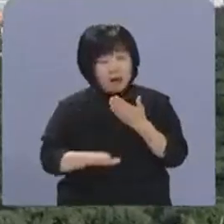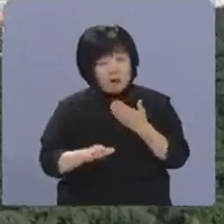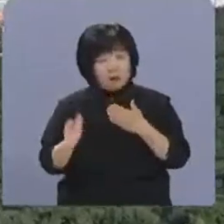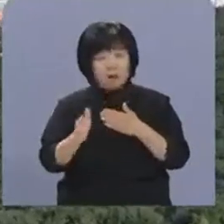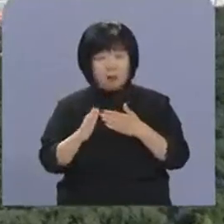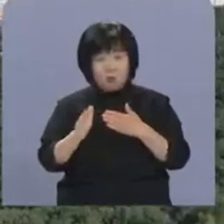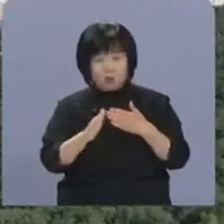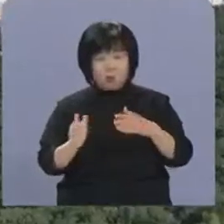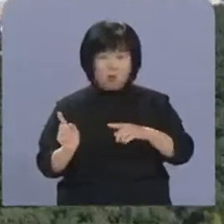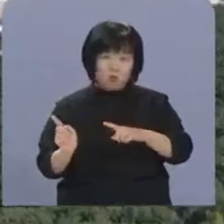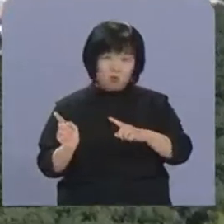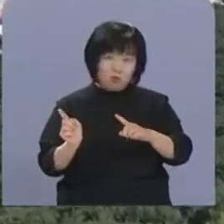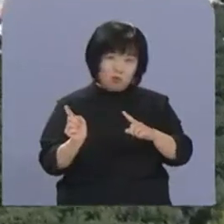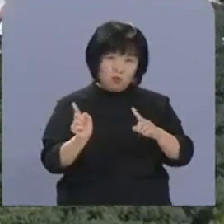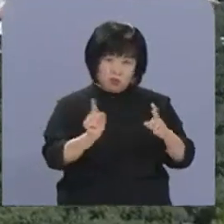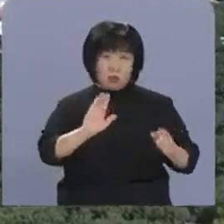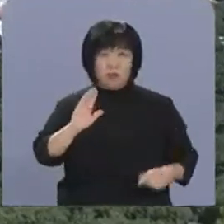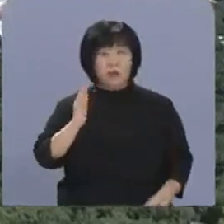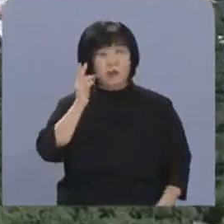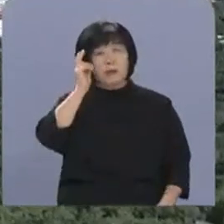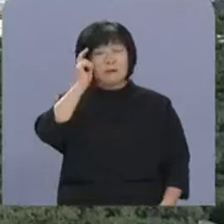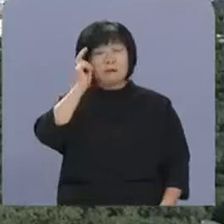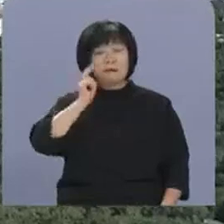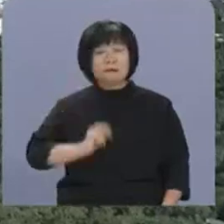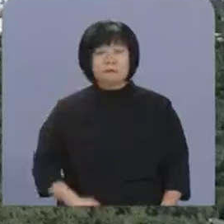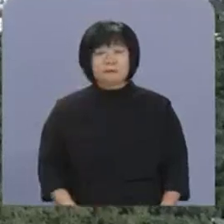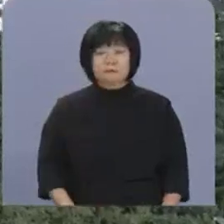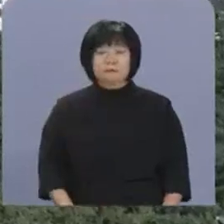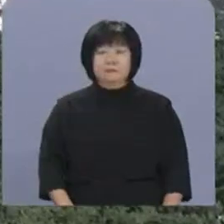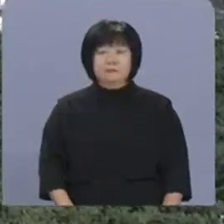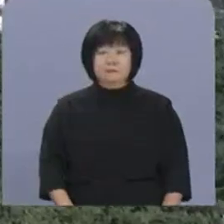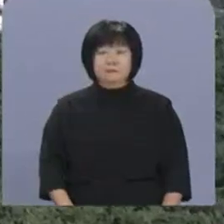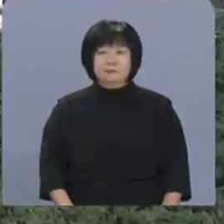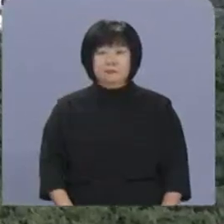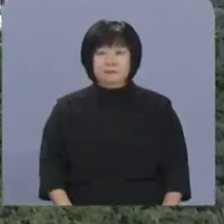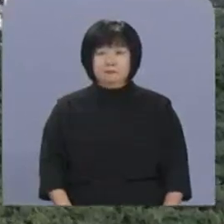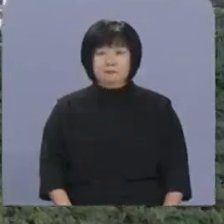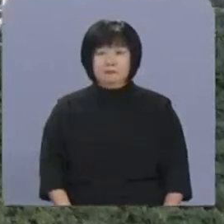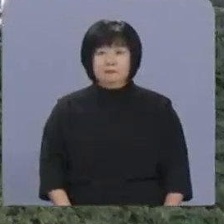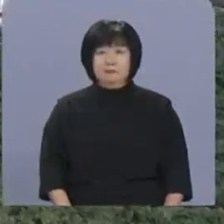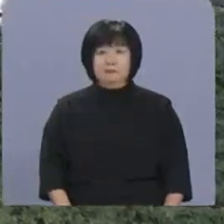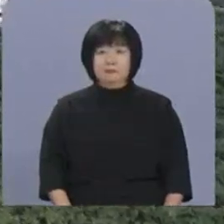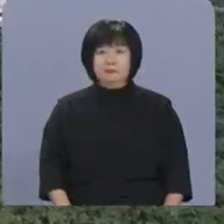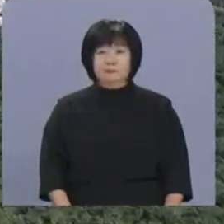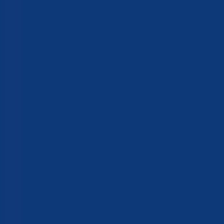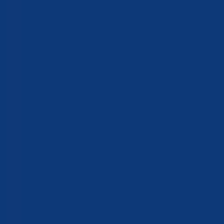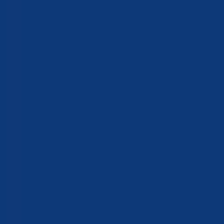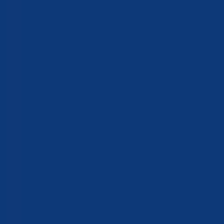침체를 벗어날 것으로 업계는 전망하고 있습니다 KBS 뉴스 박선자입니다